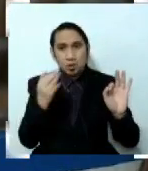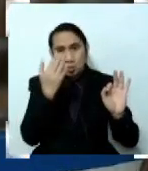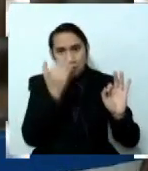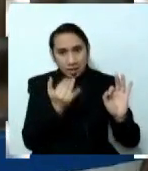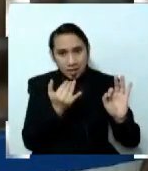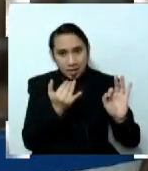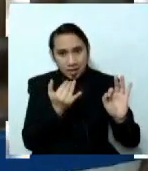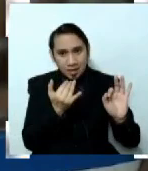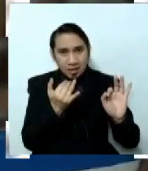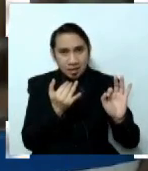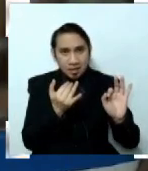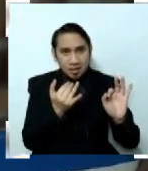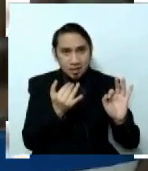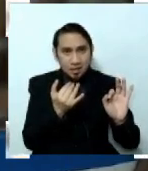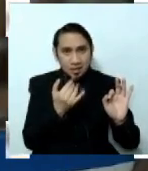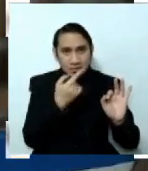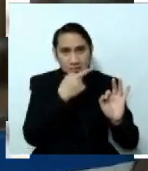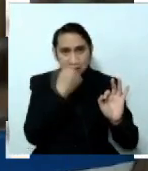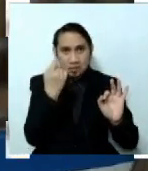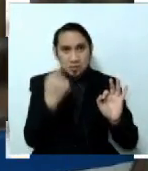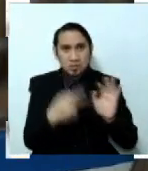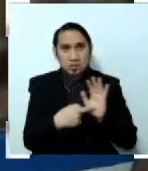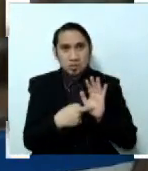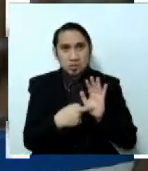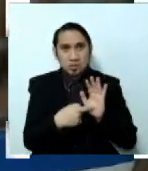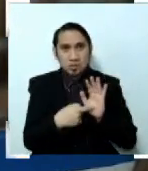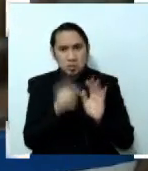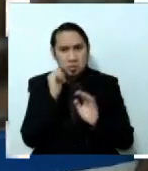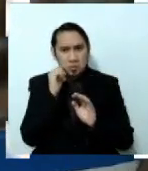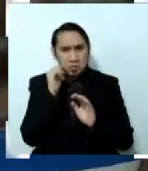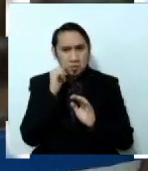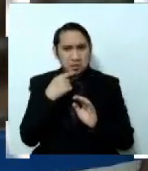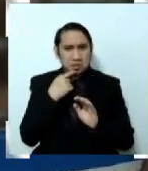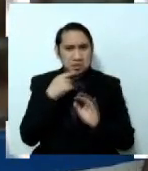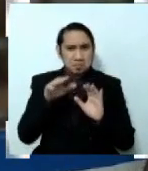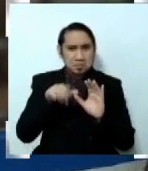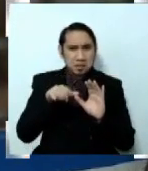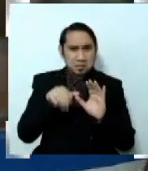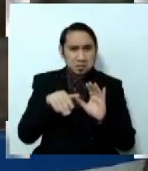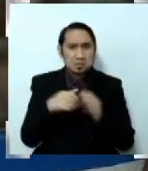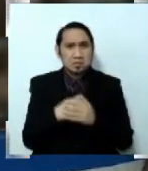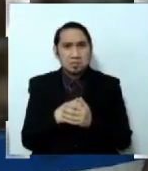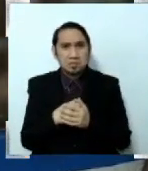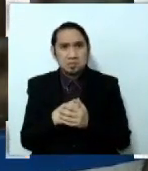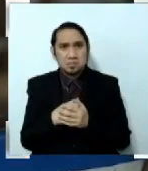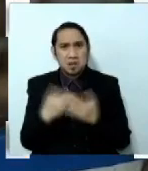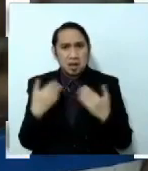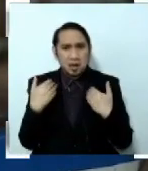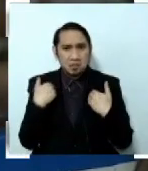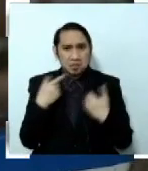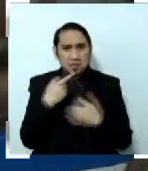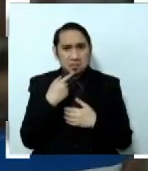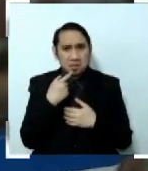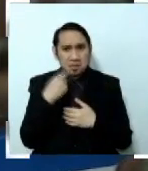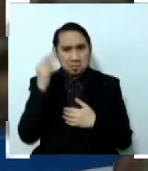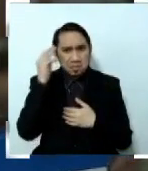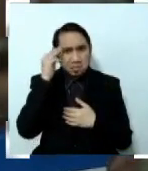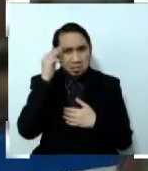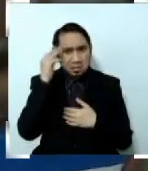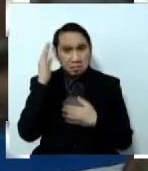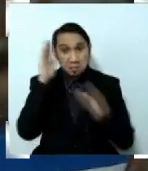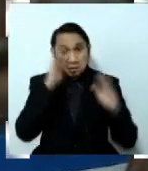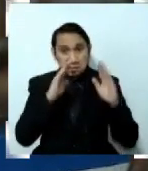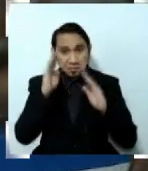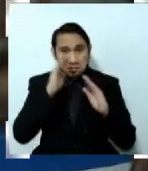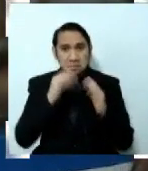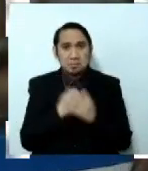sa pinapakita niya na PWD siya at saka yung sinasabi niya na may mental illness na siya, ganun.